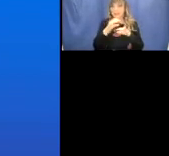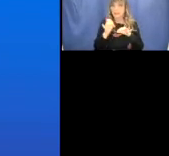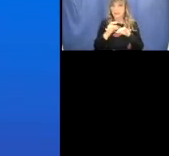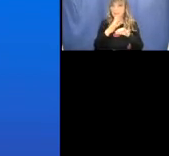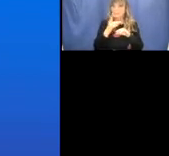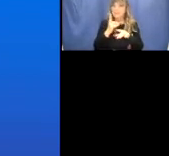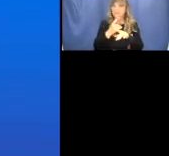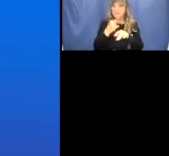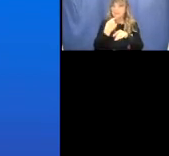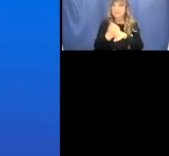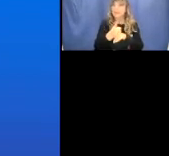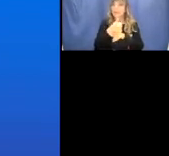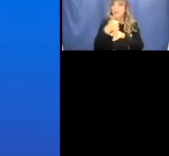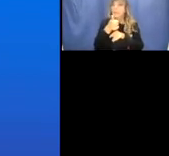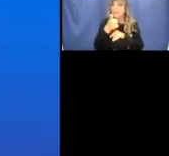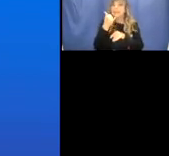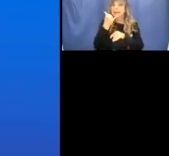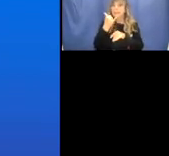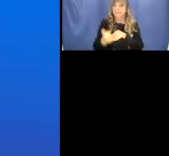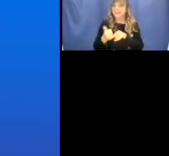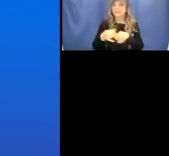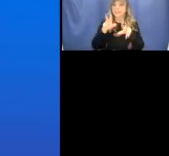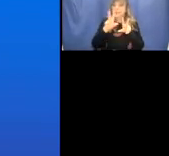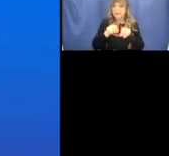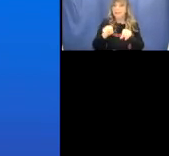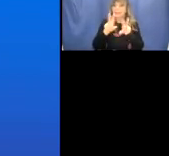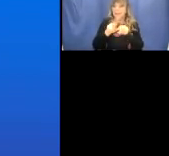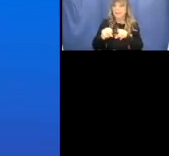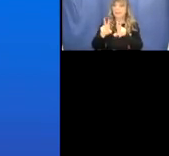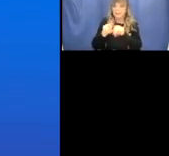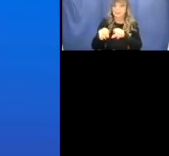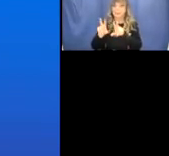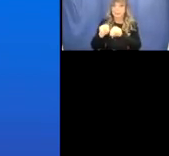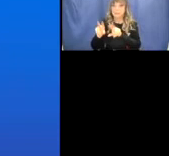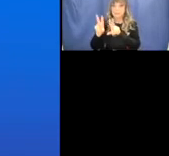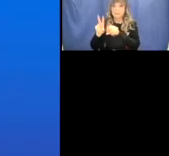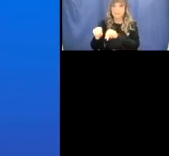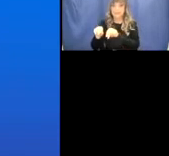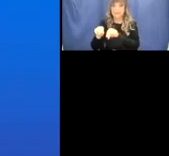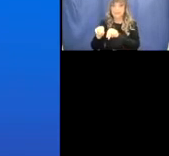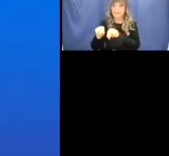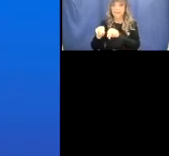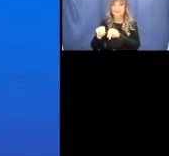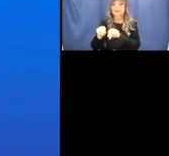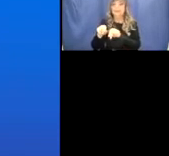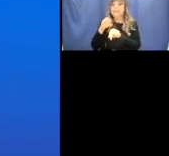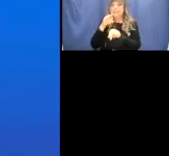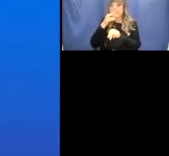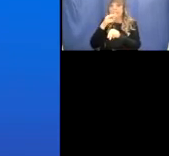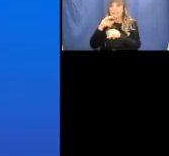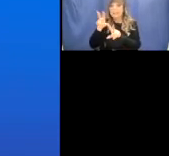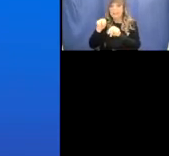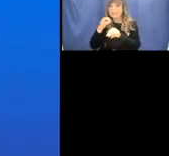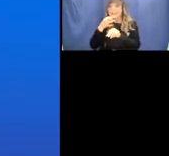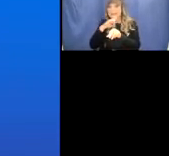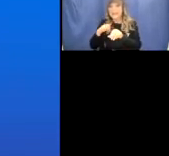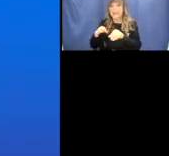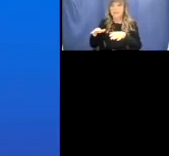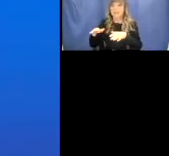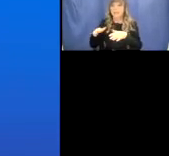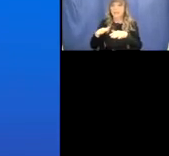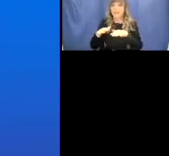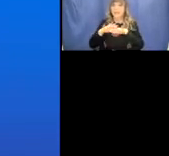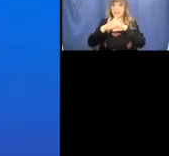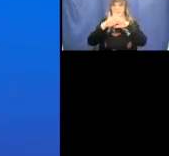quale l'unità minima ripetendo la quale nelle direzioni dello spazio si riesce a coprire un intero edificio